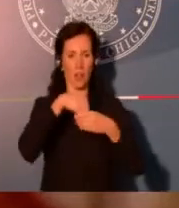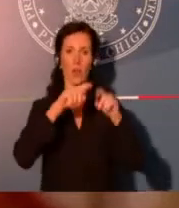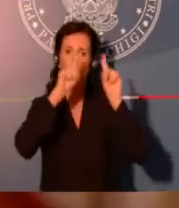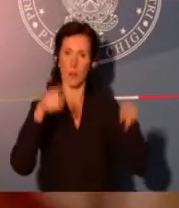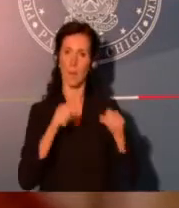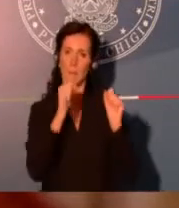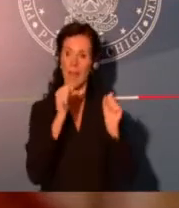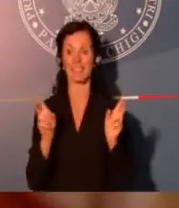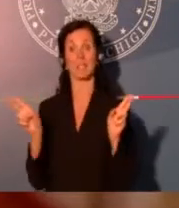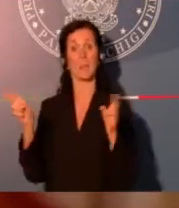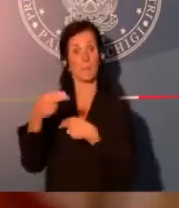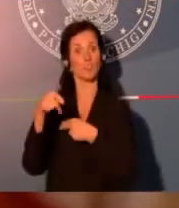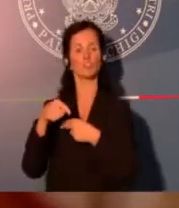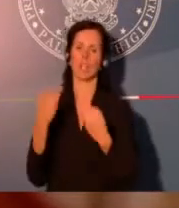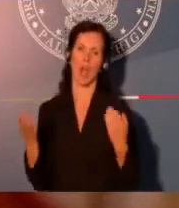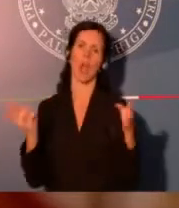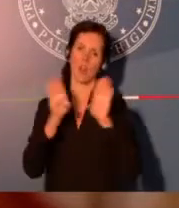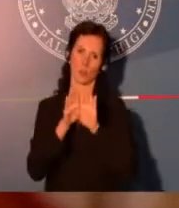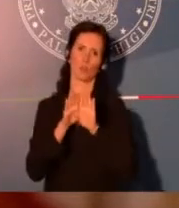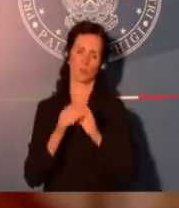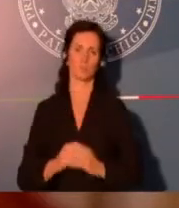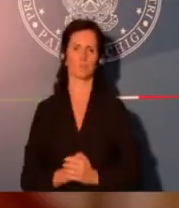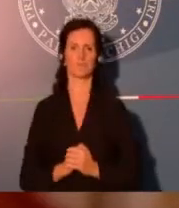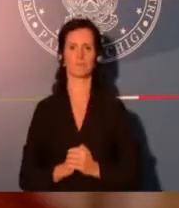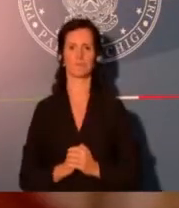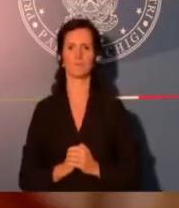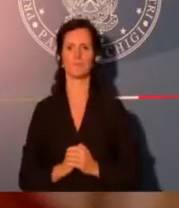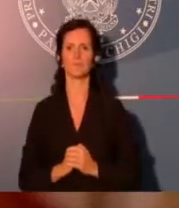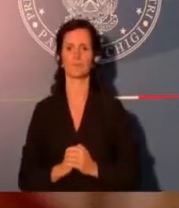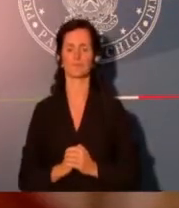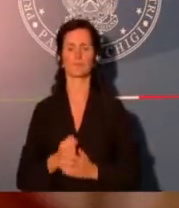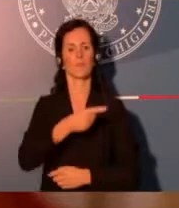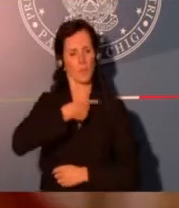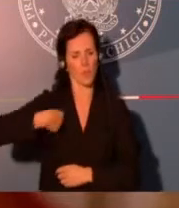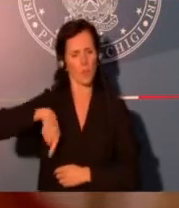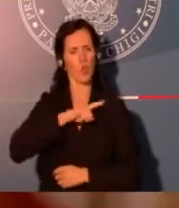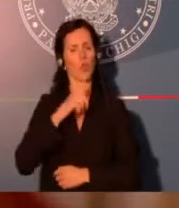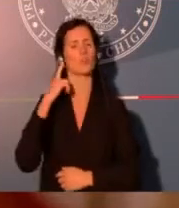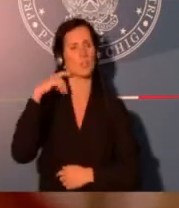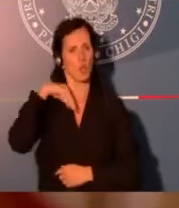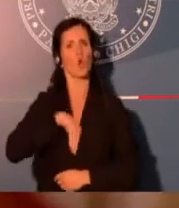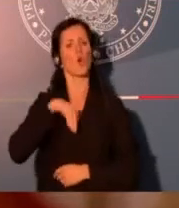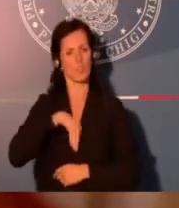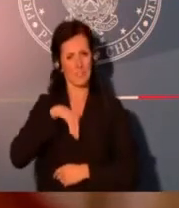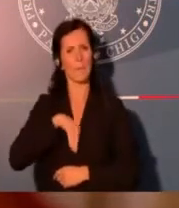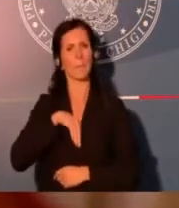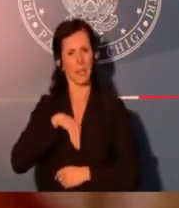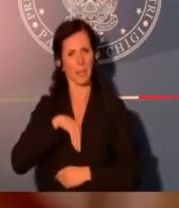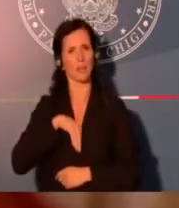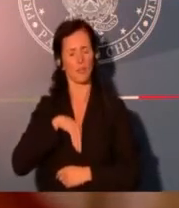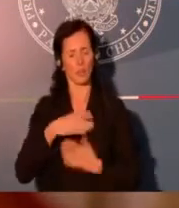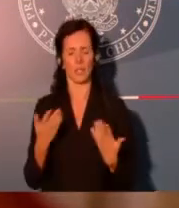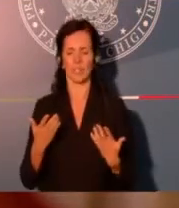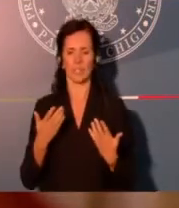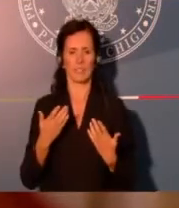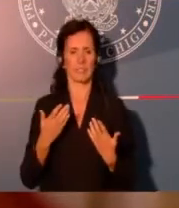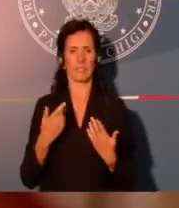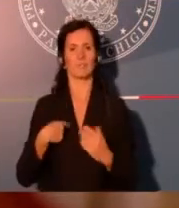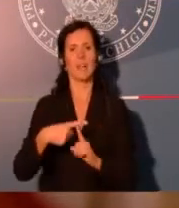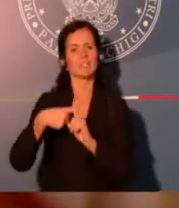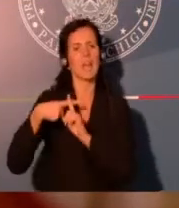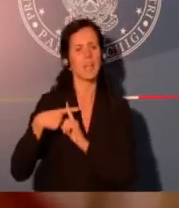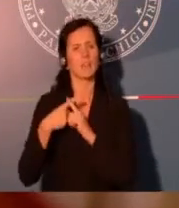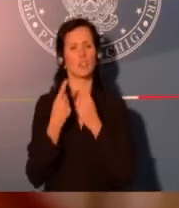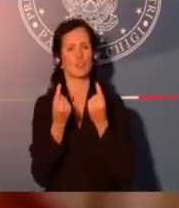e nelle piscine. Siamo consapevoli che imporremo sacrifici economici